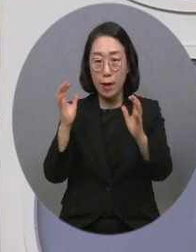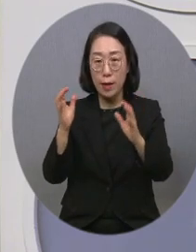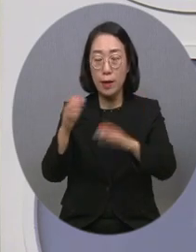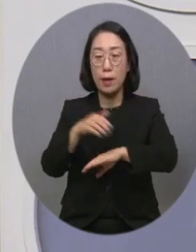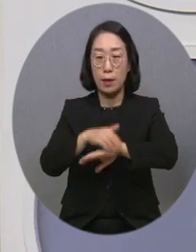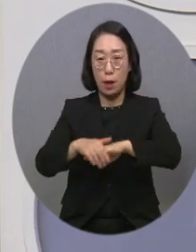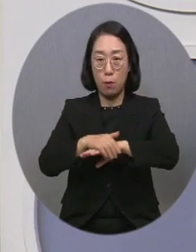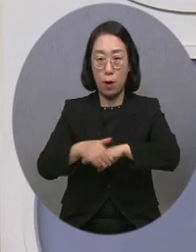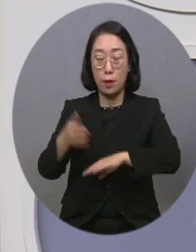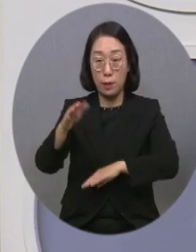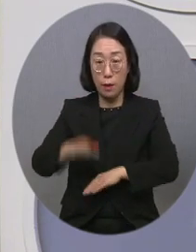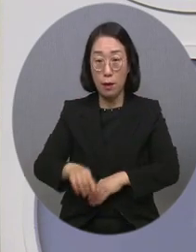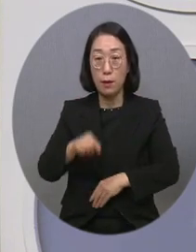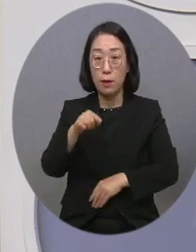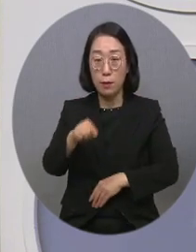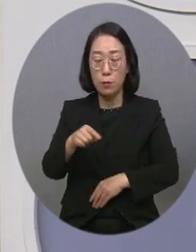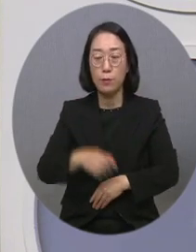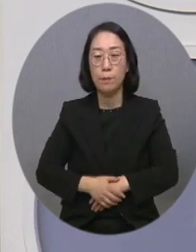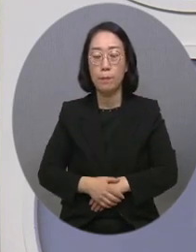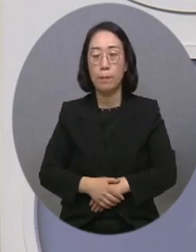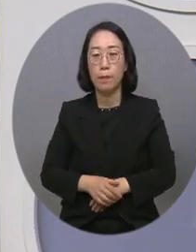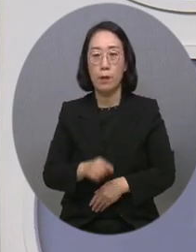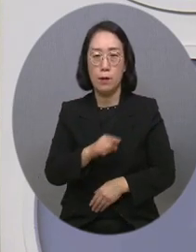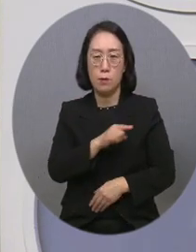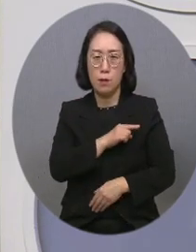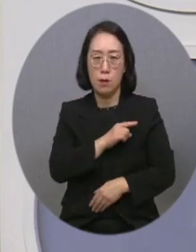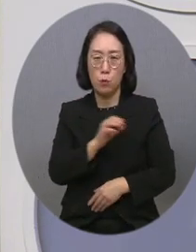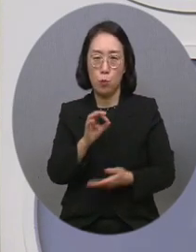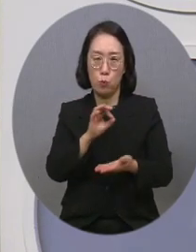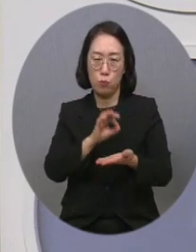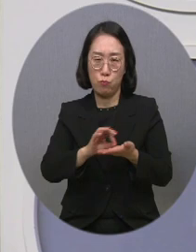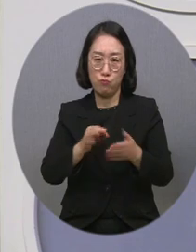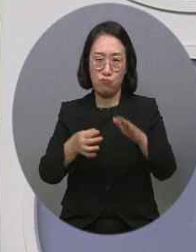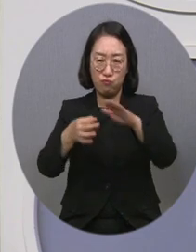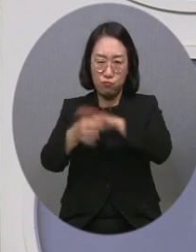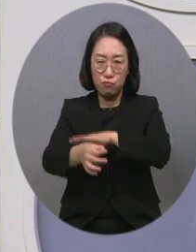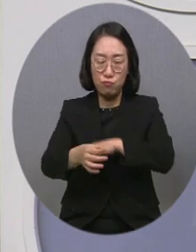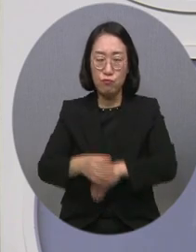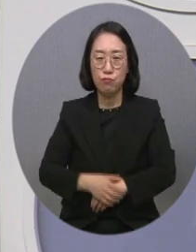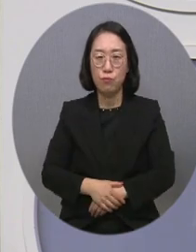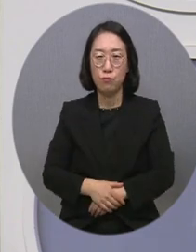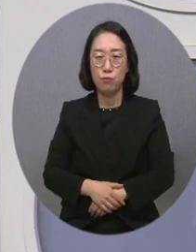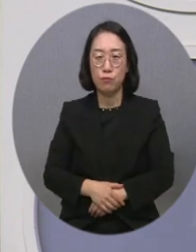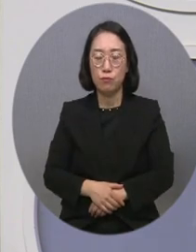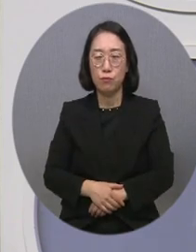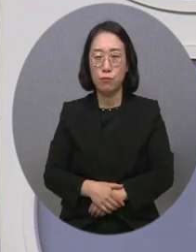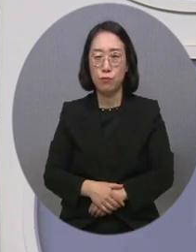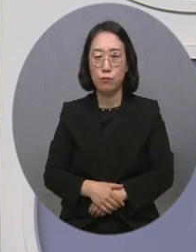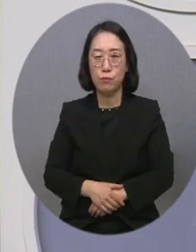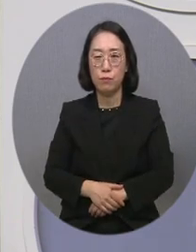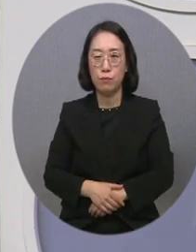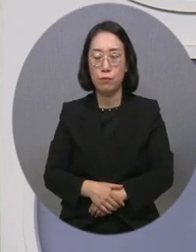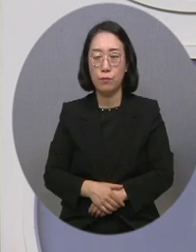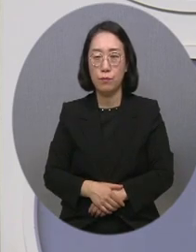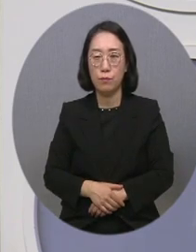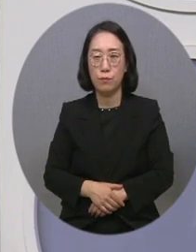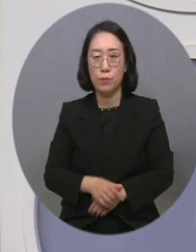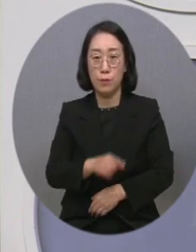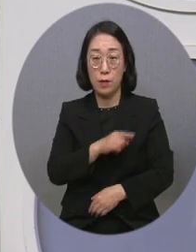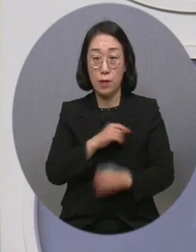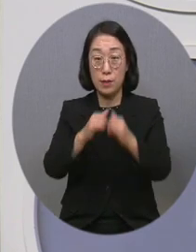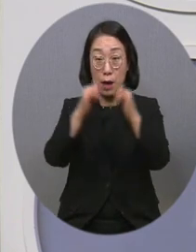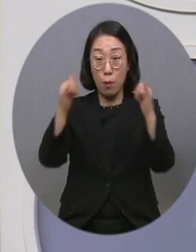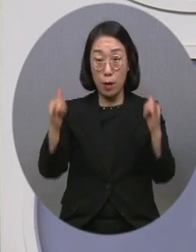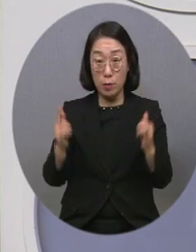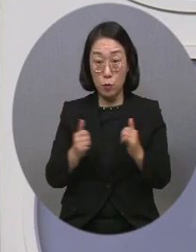지금 우리나라에서 이제 가장 그 고액 기부자로서 이제 그 권위 있다고 그럴까 어찌 보면은